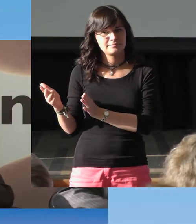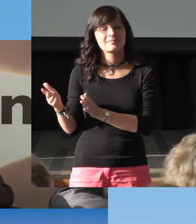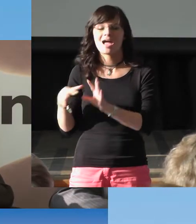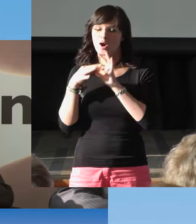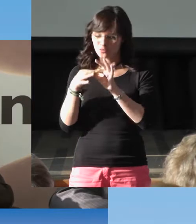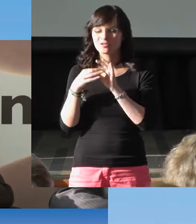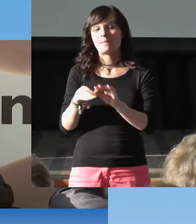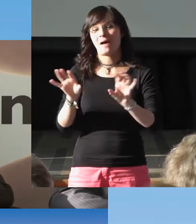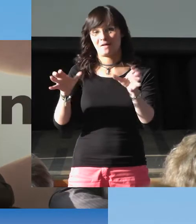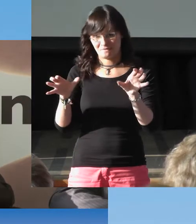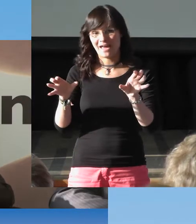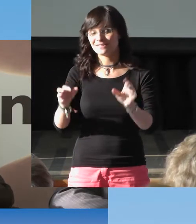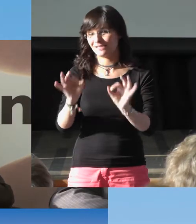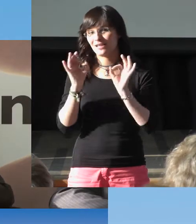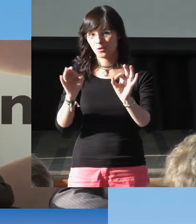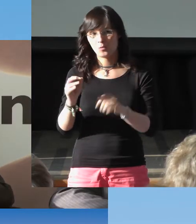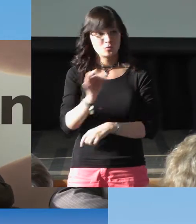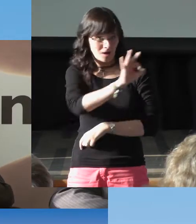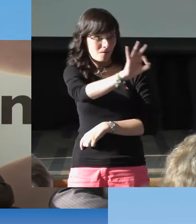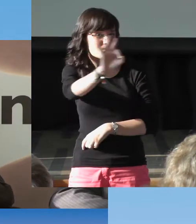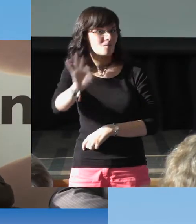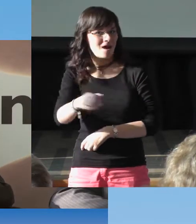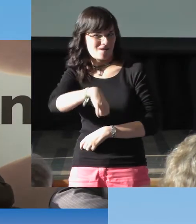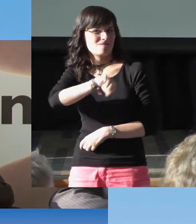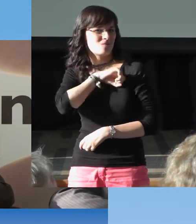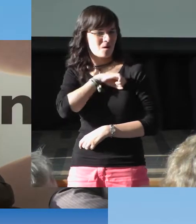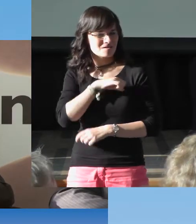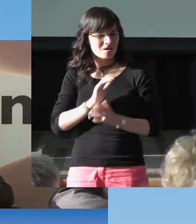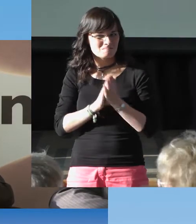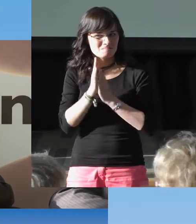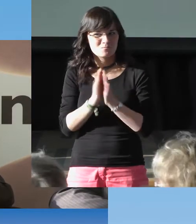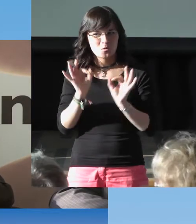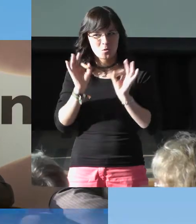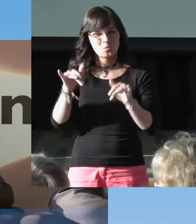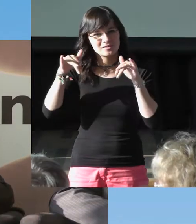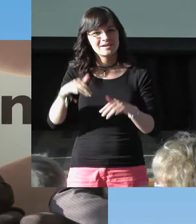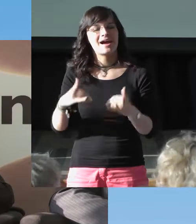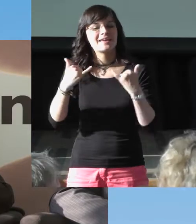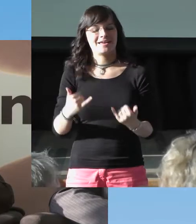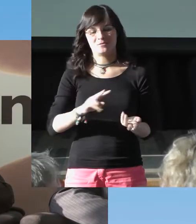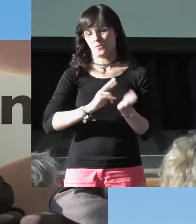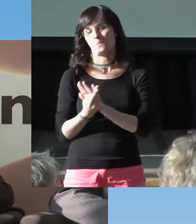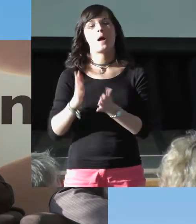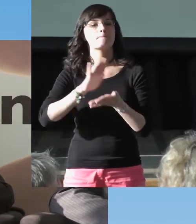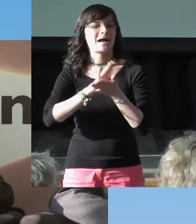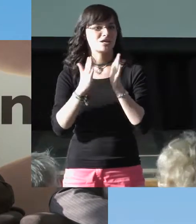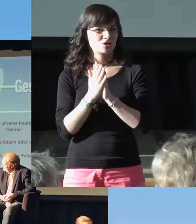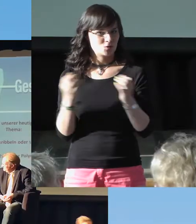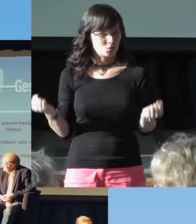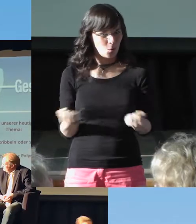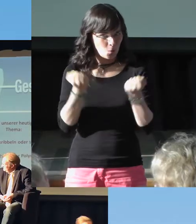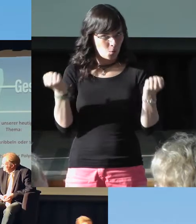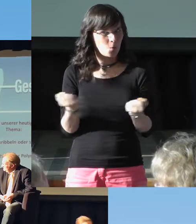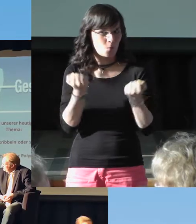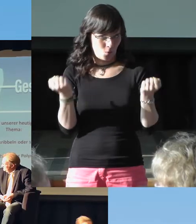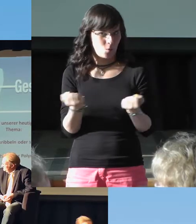Fernsehen gut ist und was auch für Sie hier alle gut sein könnte, eine praktische Übung. Ich